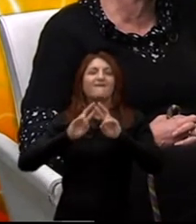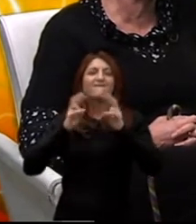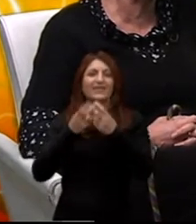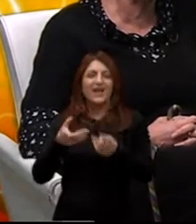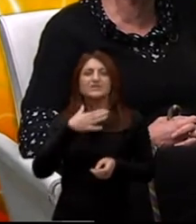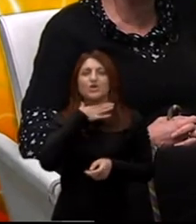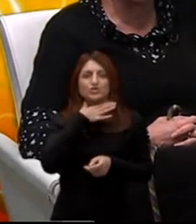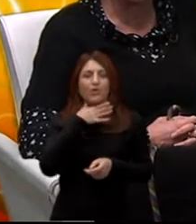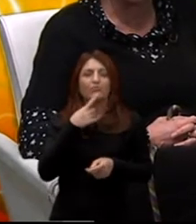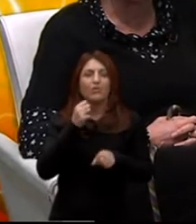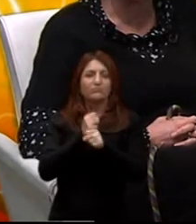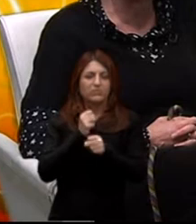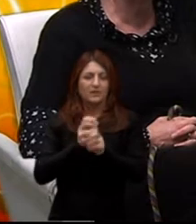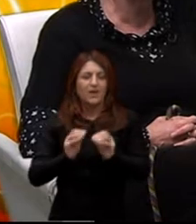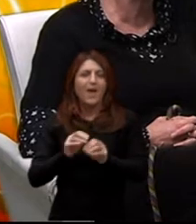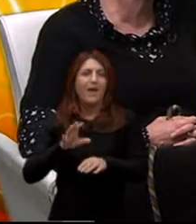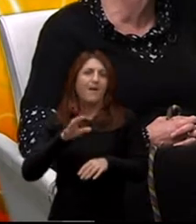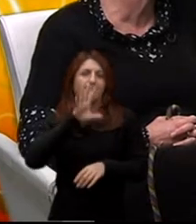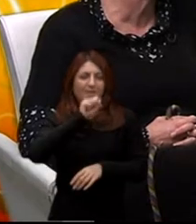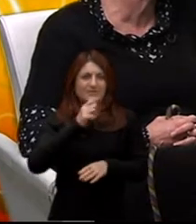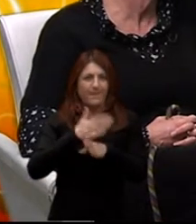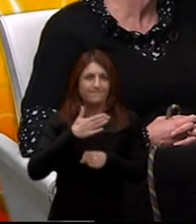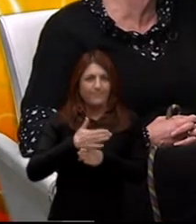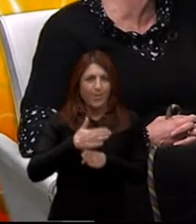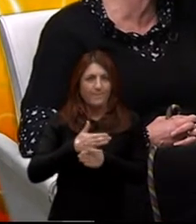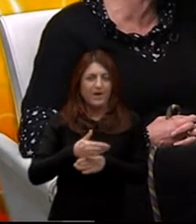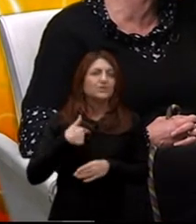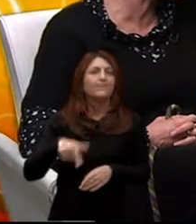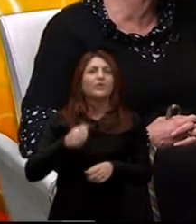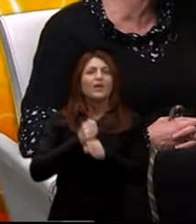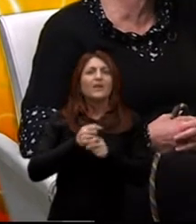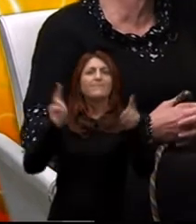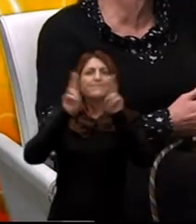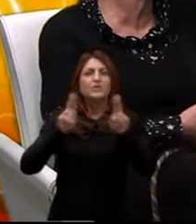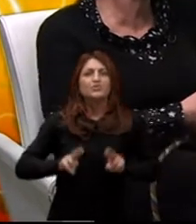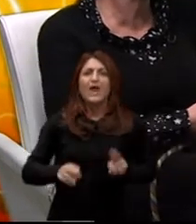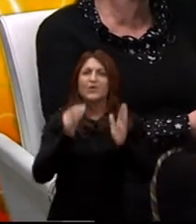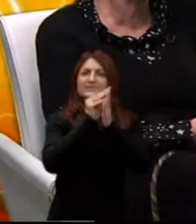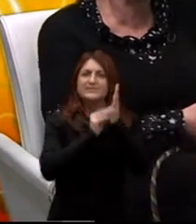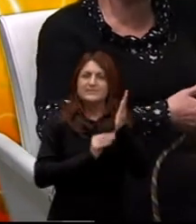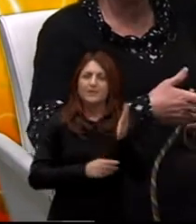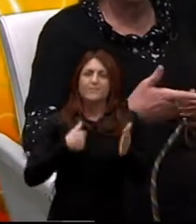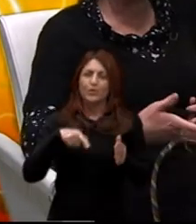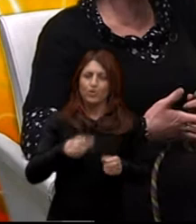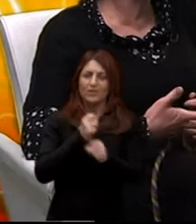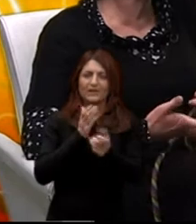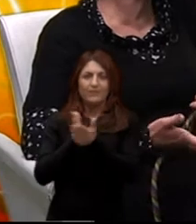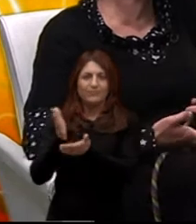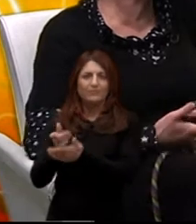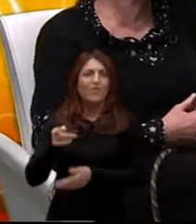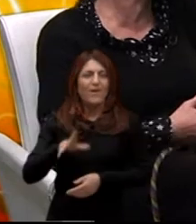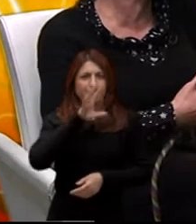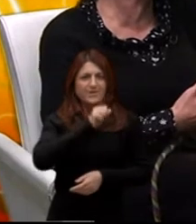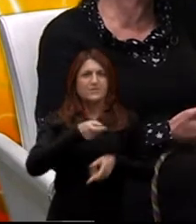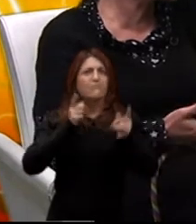se bave školovanjem pasa pomagača, tako da mi radimo po međunarodnim standardima i naravno da naši psi moraju zadovoljavati